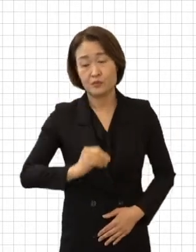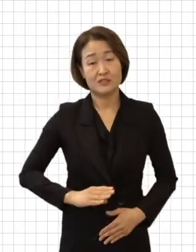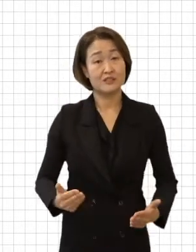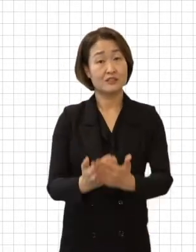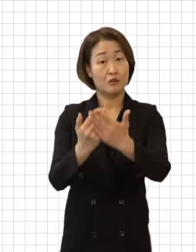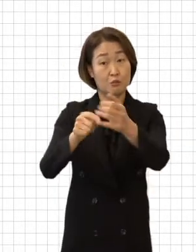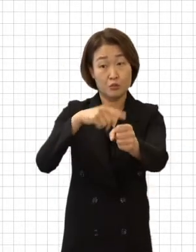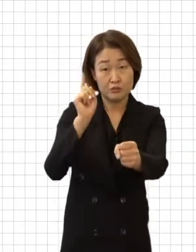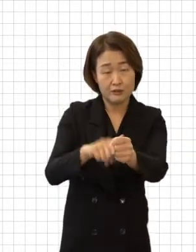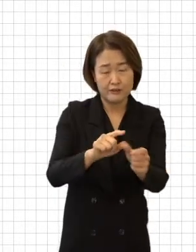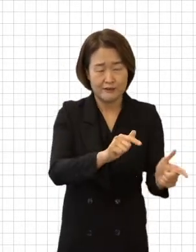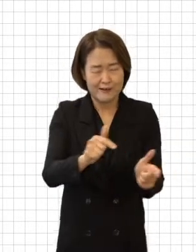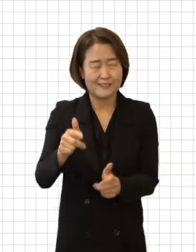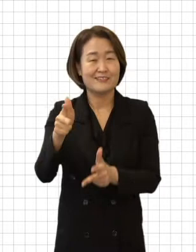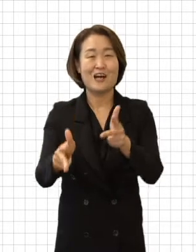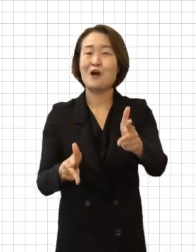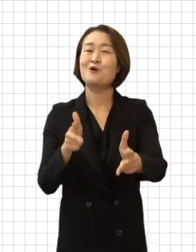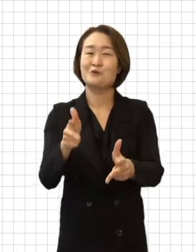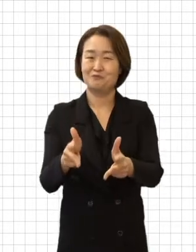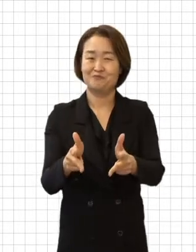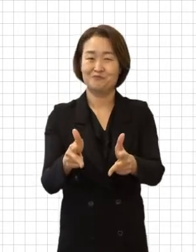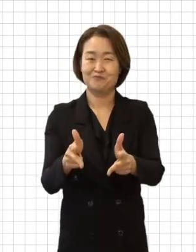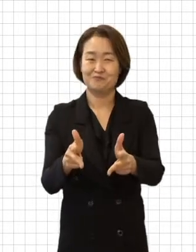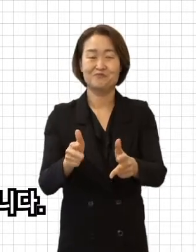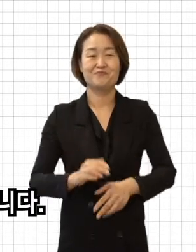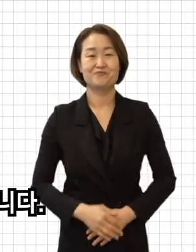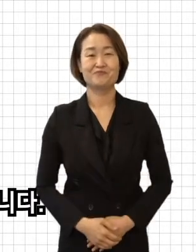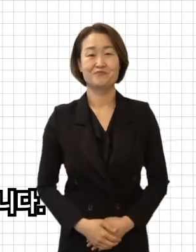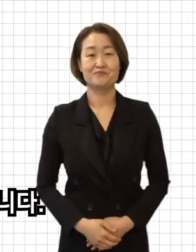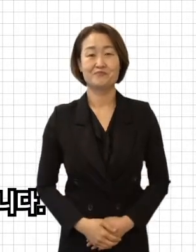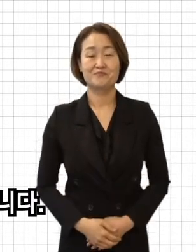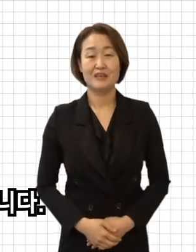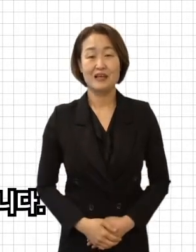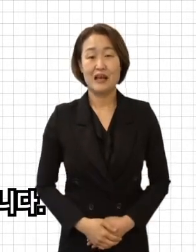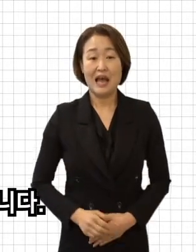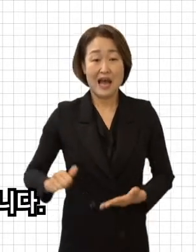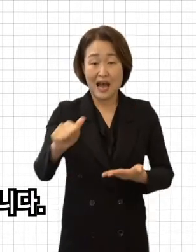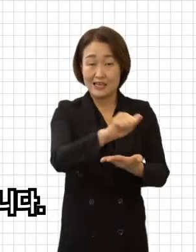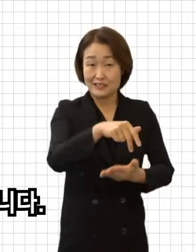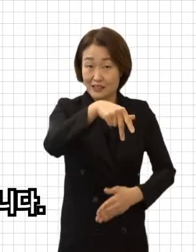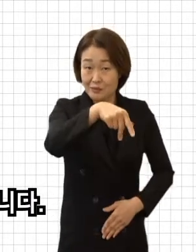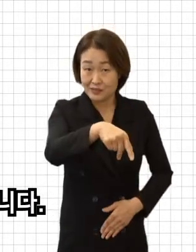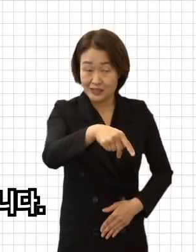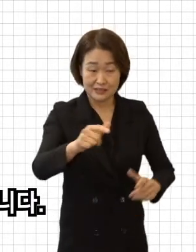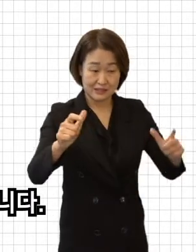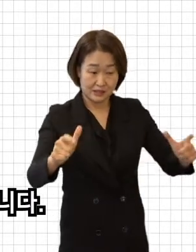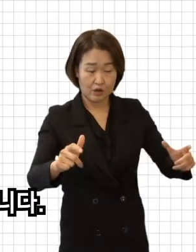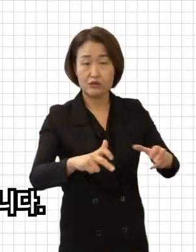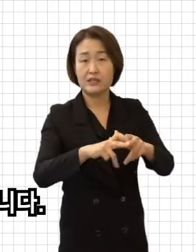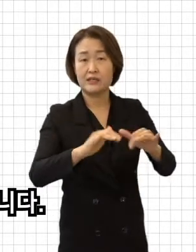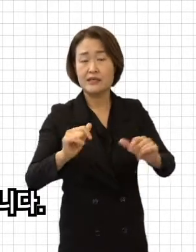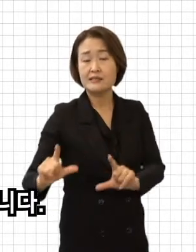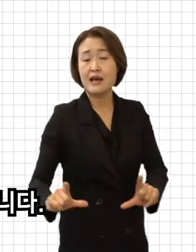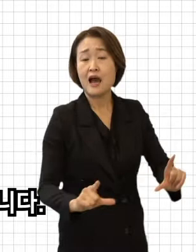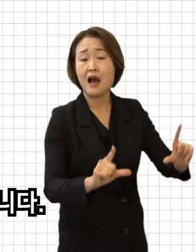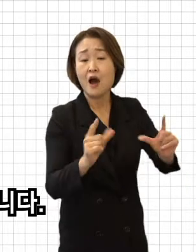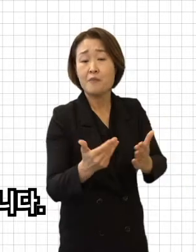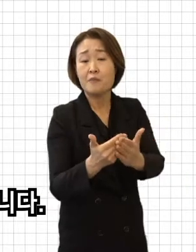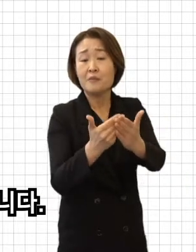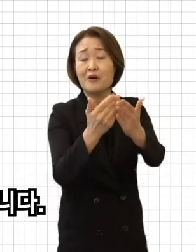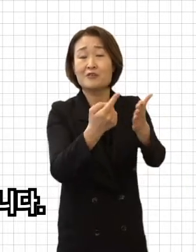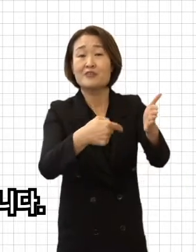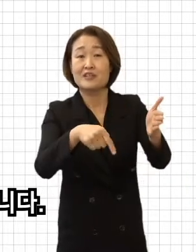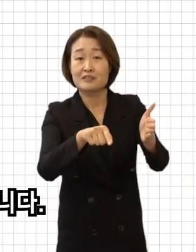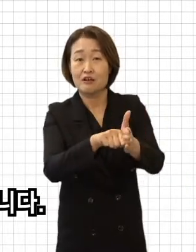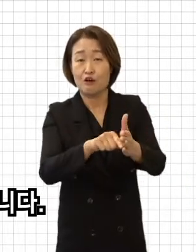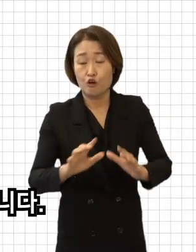복지 향상을 위해 다양한 사업을 수행하는 기관입니다. 개발원은 아시아 태평양 지역 장애인의 삶의 질 향상을